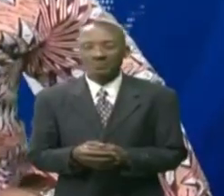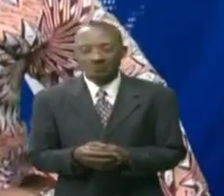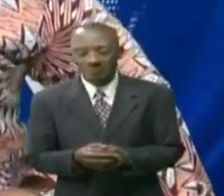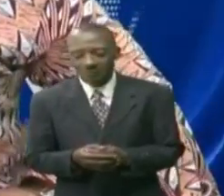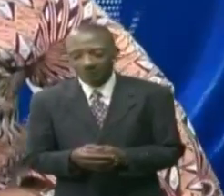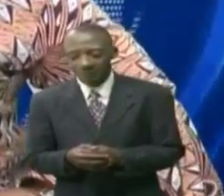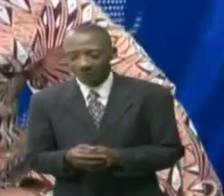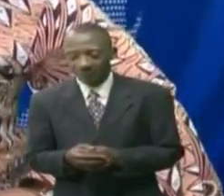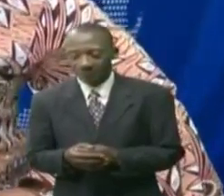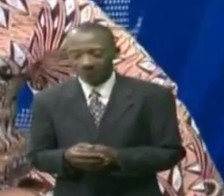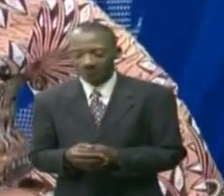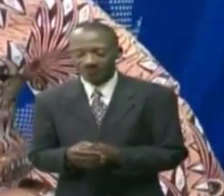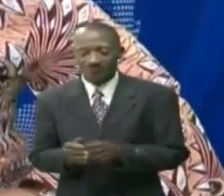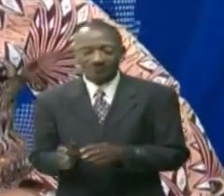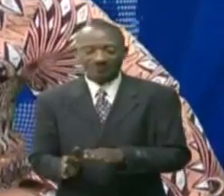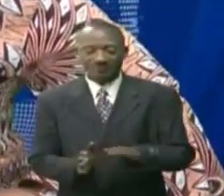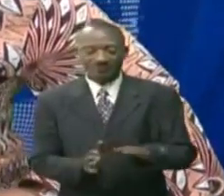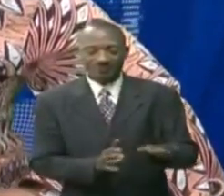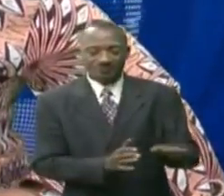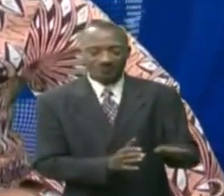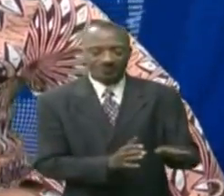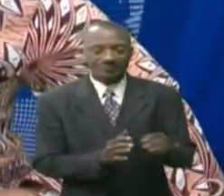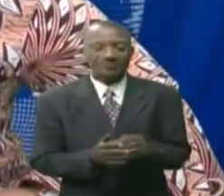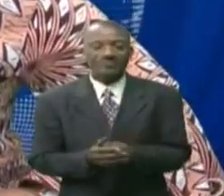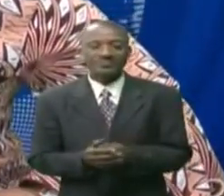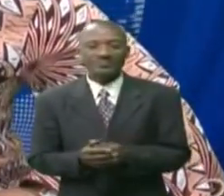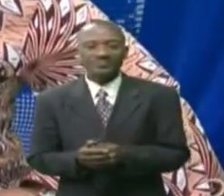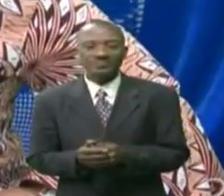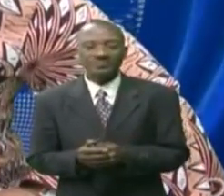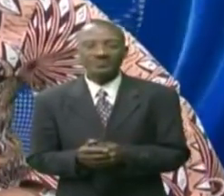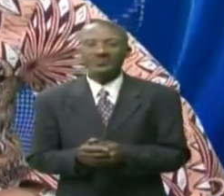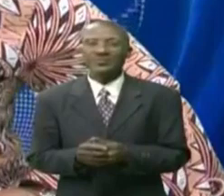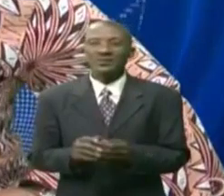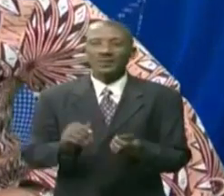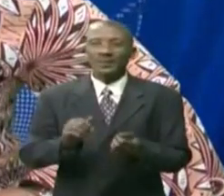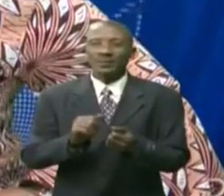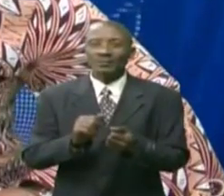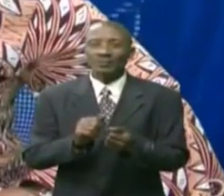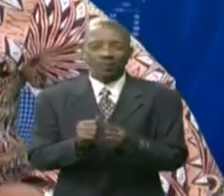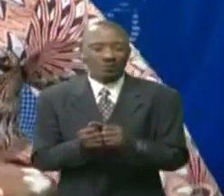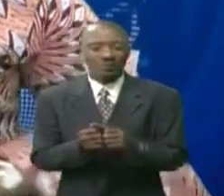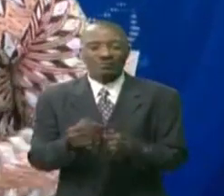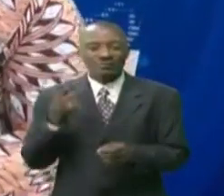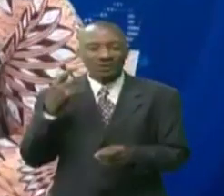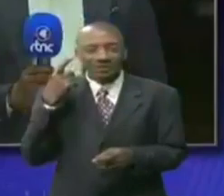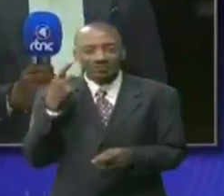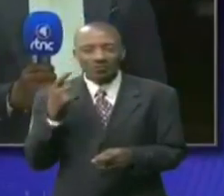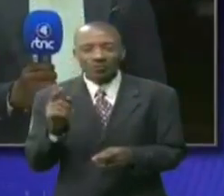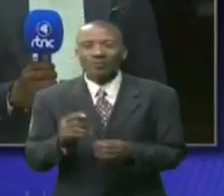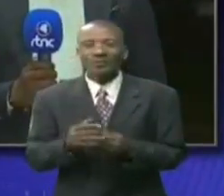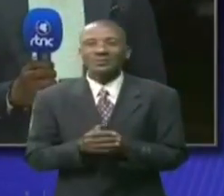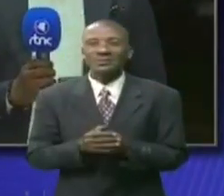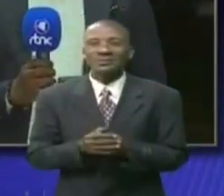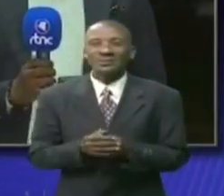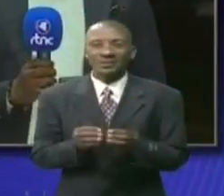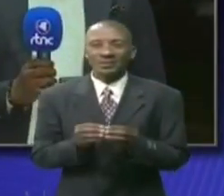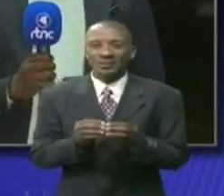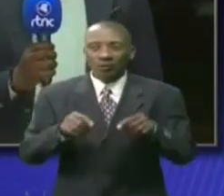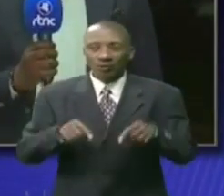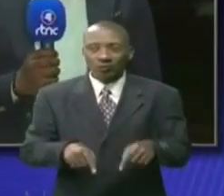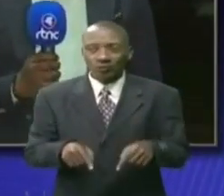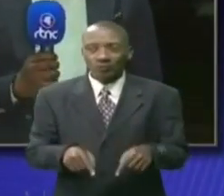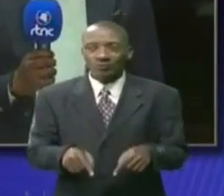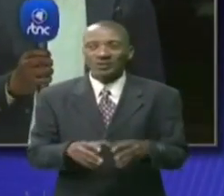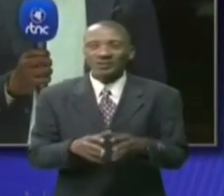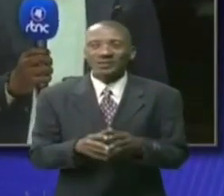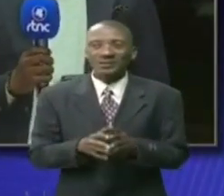Et nous allons joindre notre envoyé spécial sur place à Kolwezi, Gaëtan Magalano. Bonsoir Gaëtan. Aujourd'hui, le président